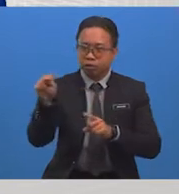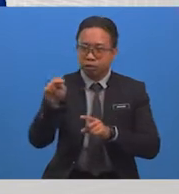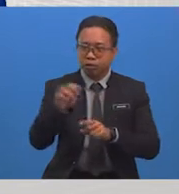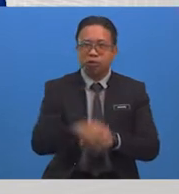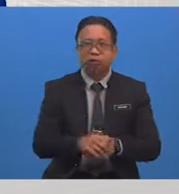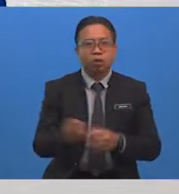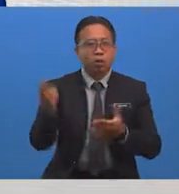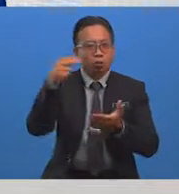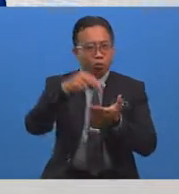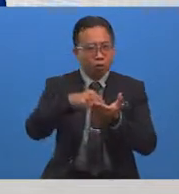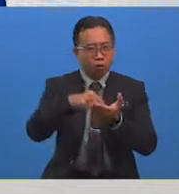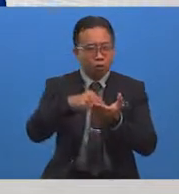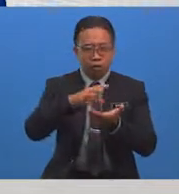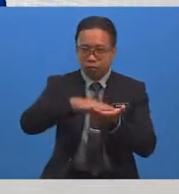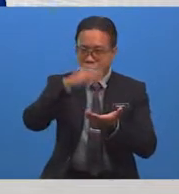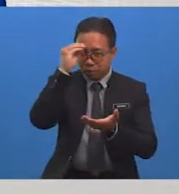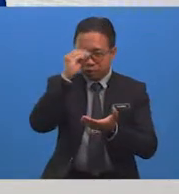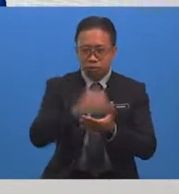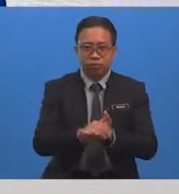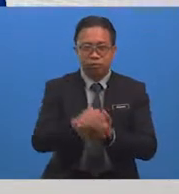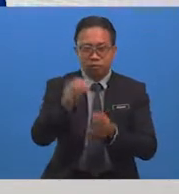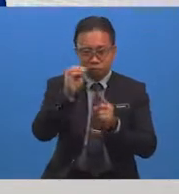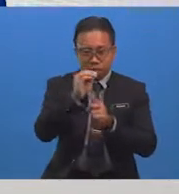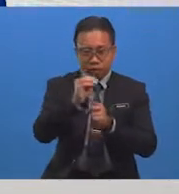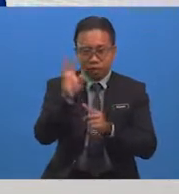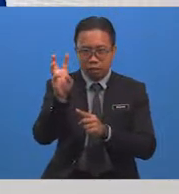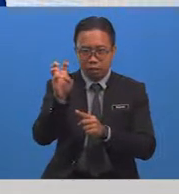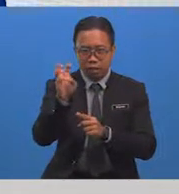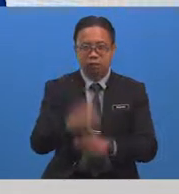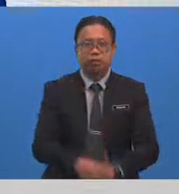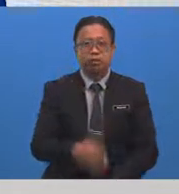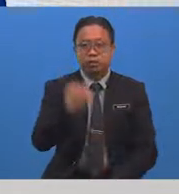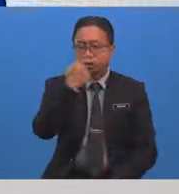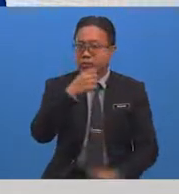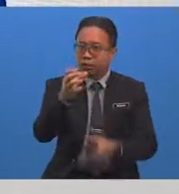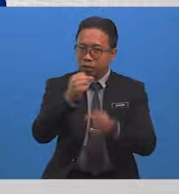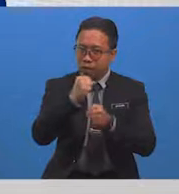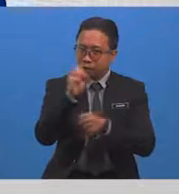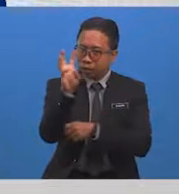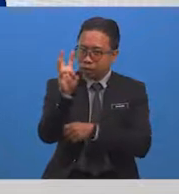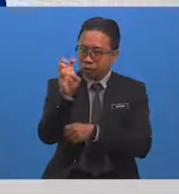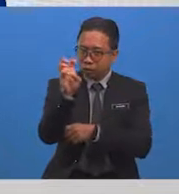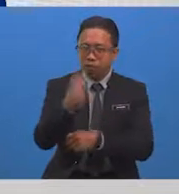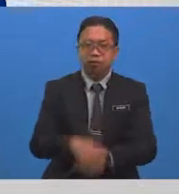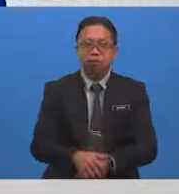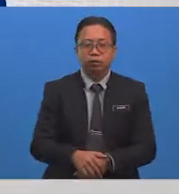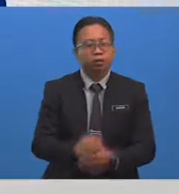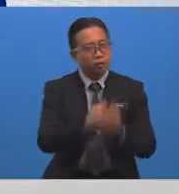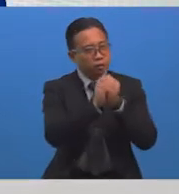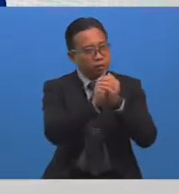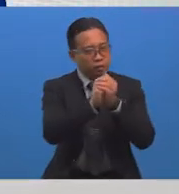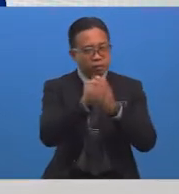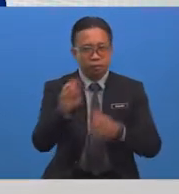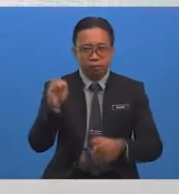mengulang kaji pelajaran skornya 6 plug siapa dapat skor 60 Sabah